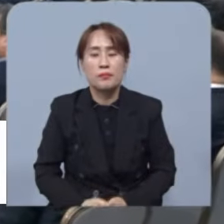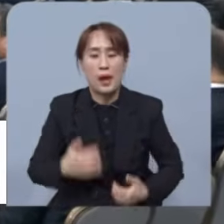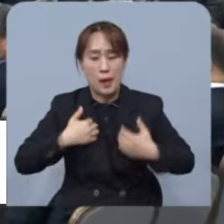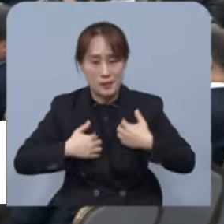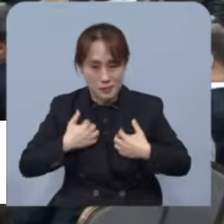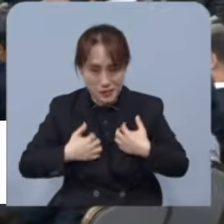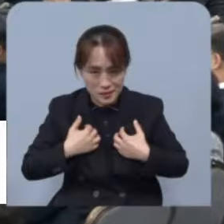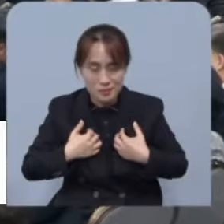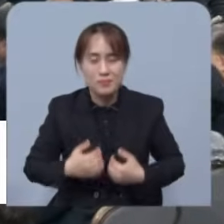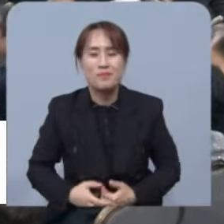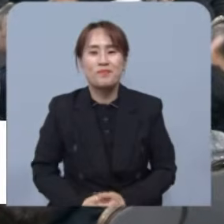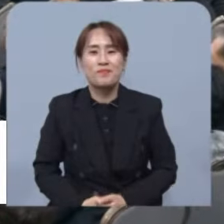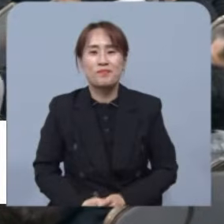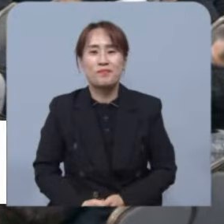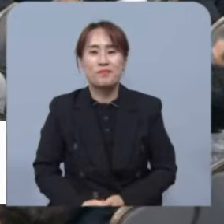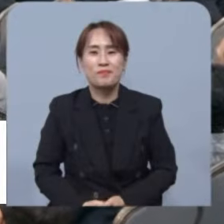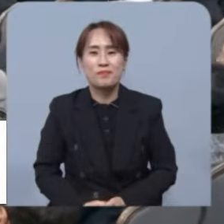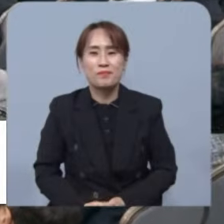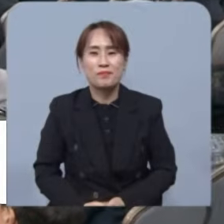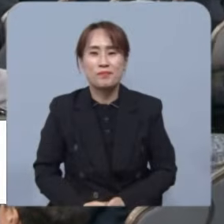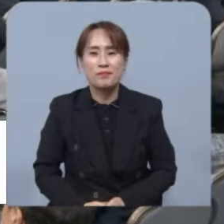반갑습니다.